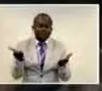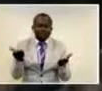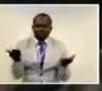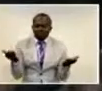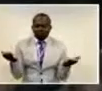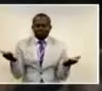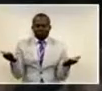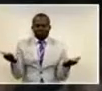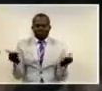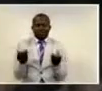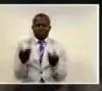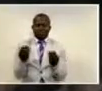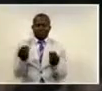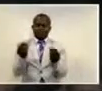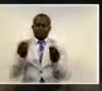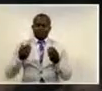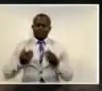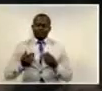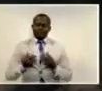cyaba ari iki